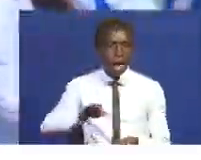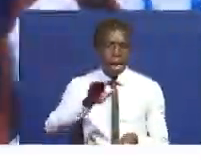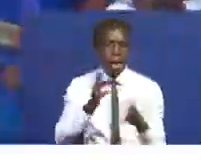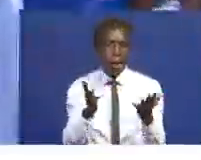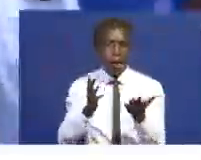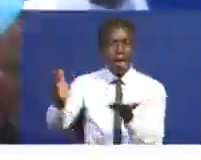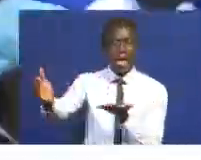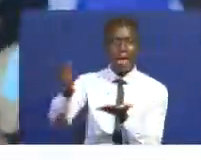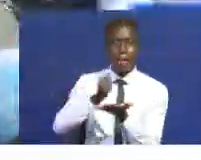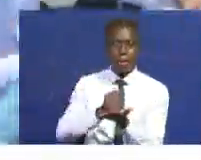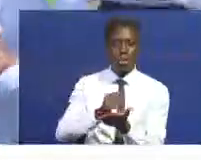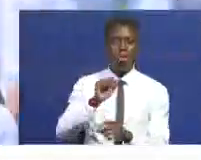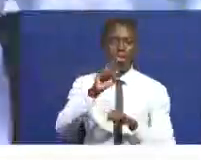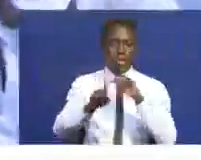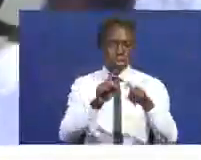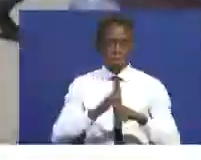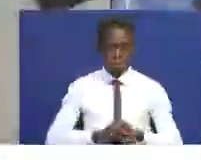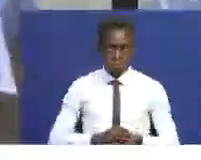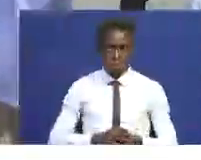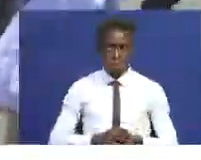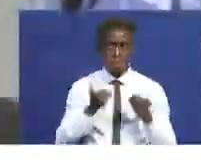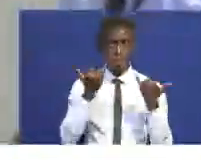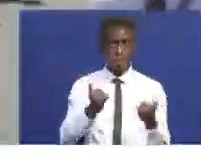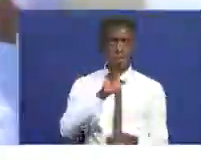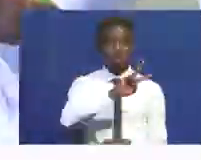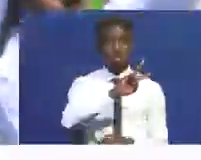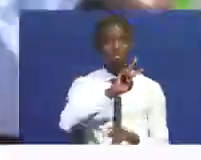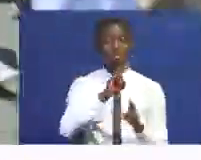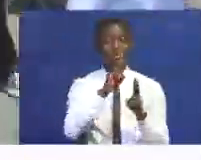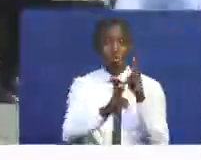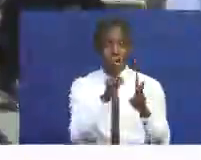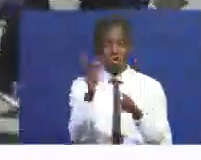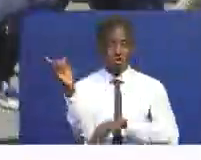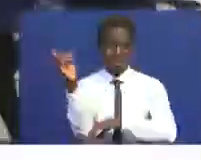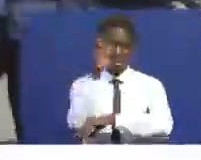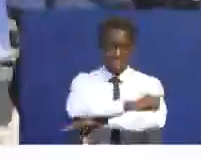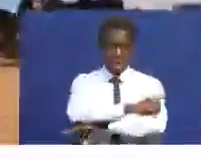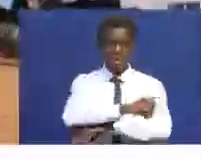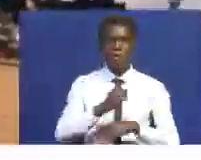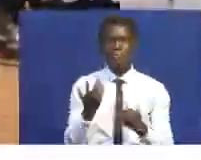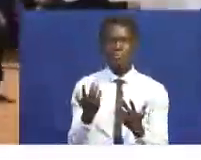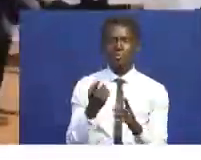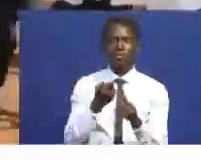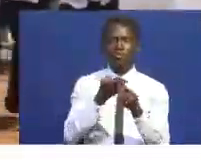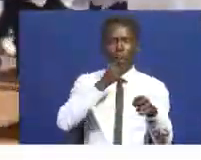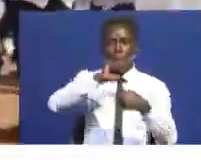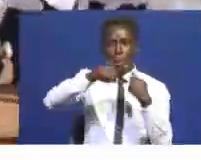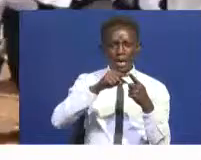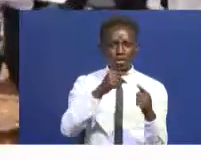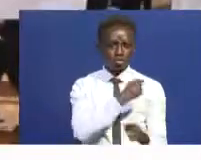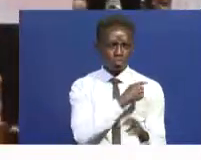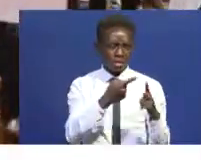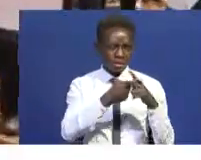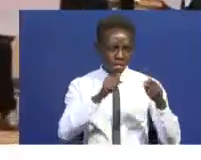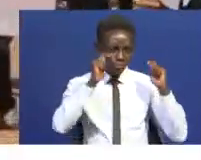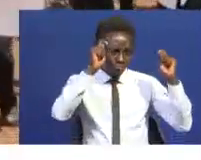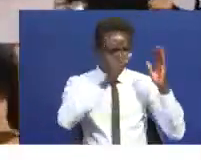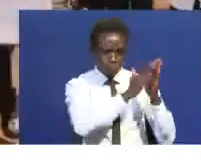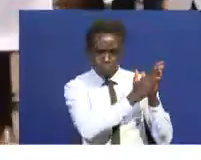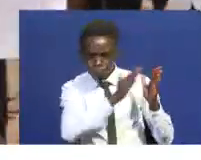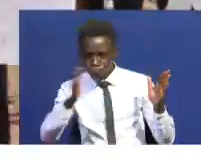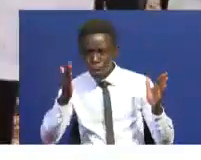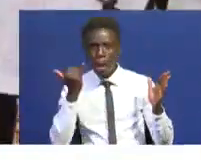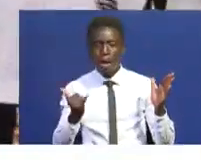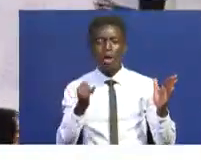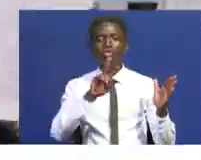Ni siku ya 22 sasa tangu madaktari wa vituo vya afya vya umma wagome katika juhudi za kushurutisha serikali